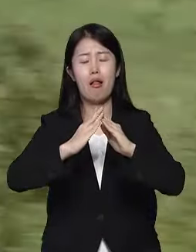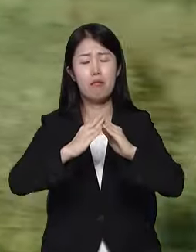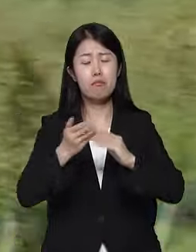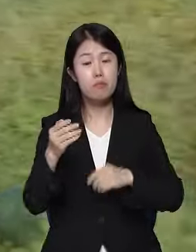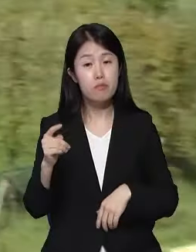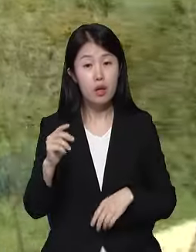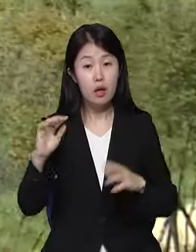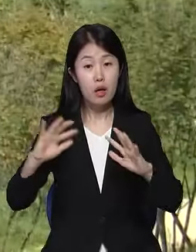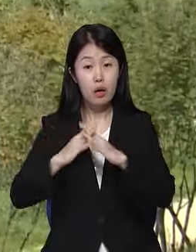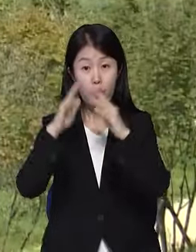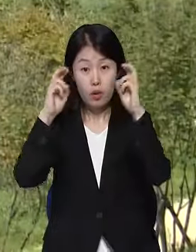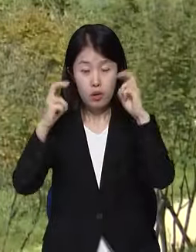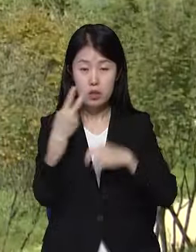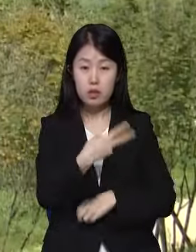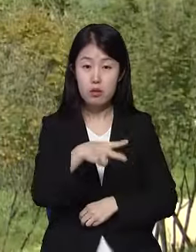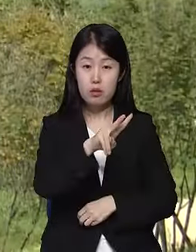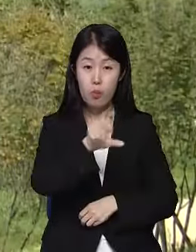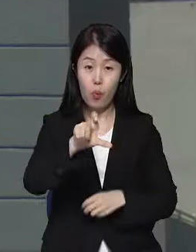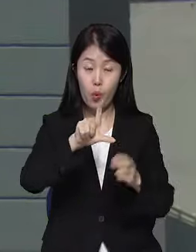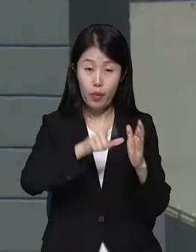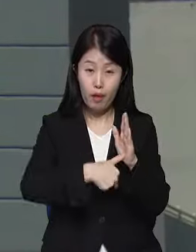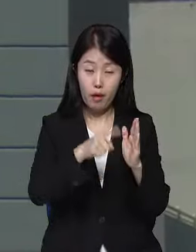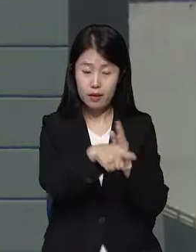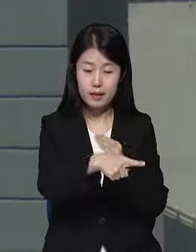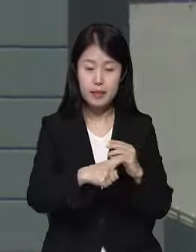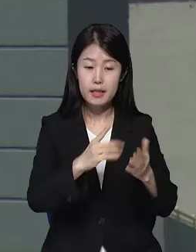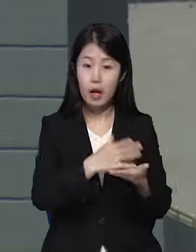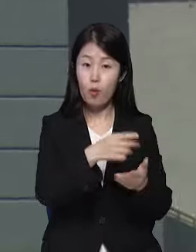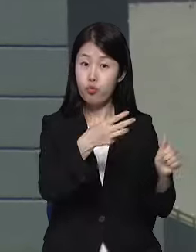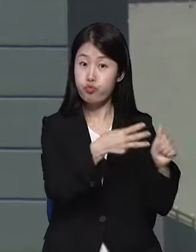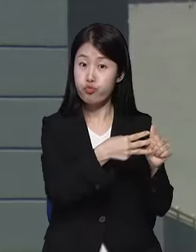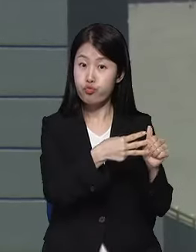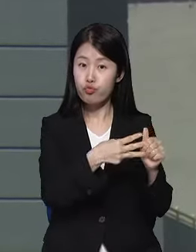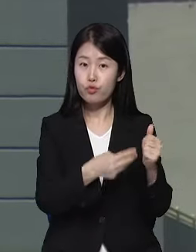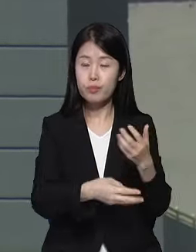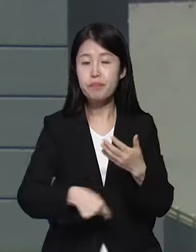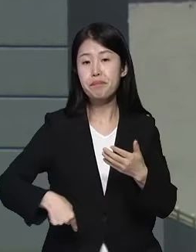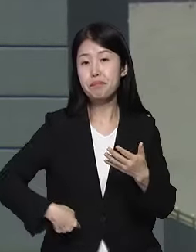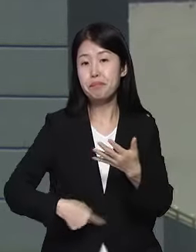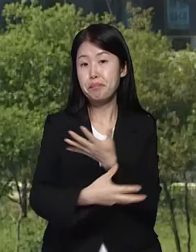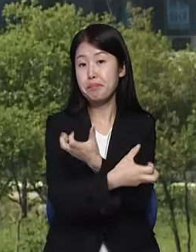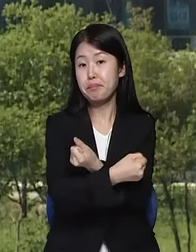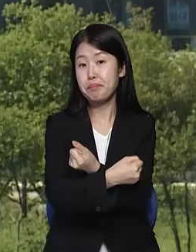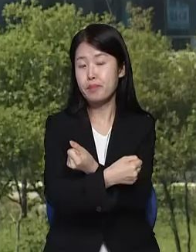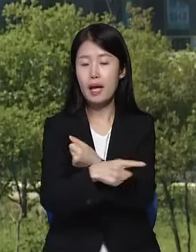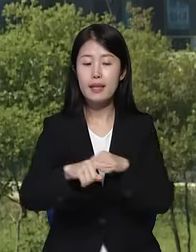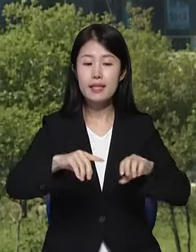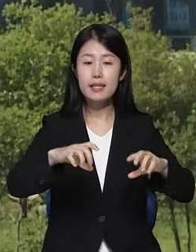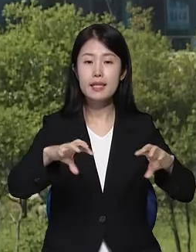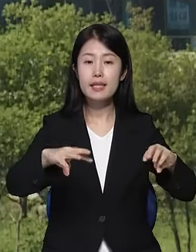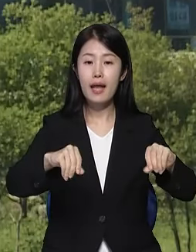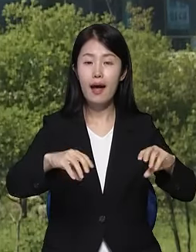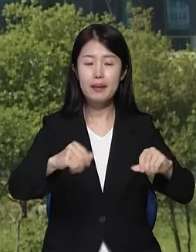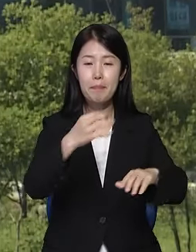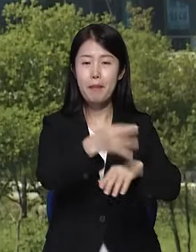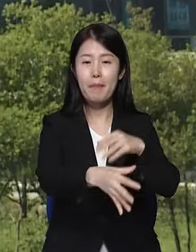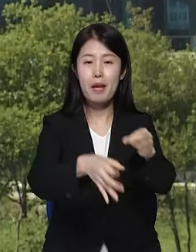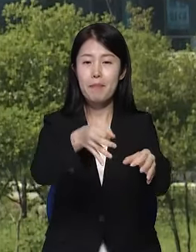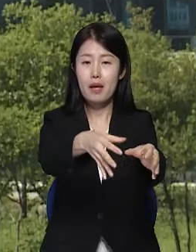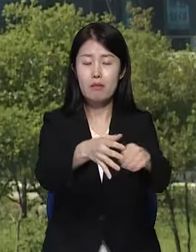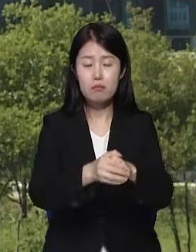A건설에서는 지난 2015년 담양군과 개발 MOU를 체결하면서 주민들의 땅을 사들였습니다. 이